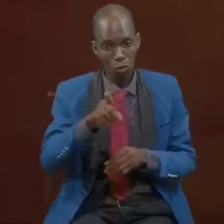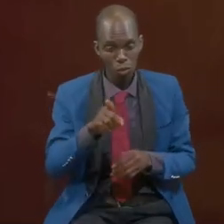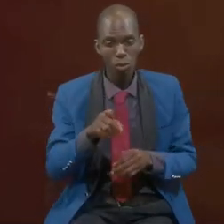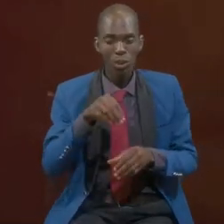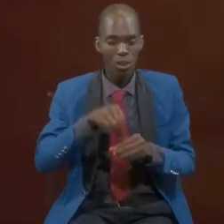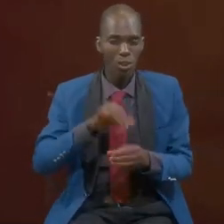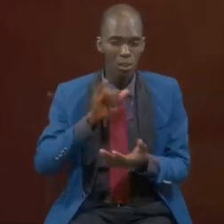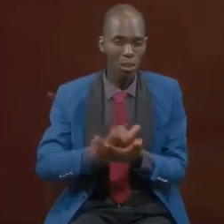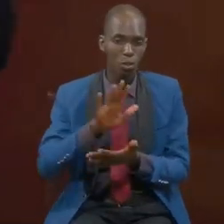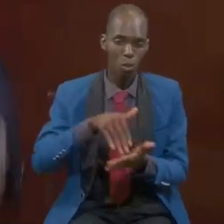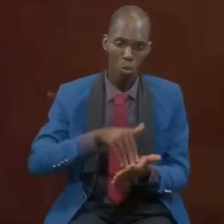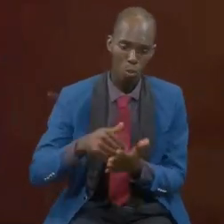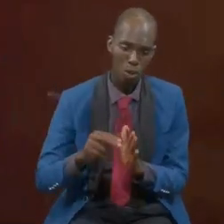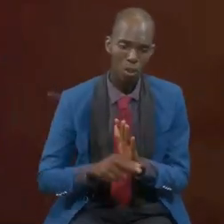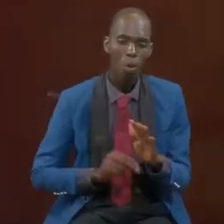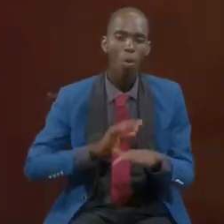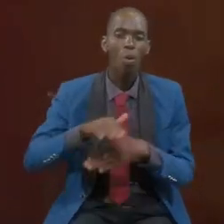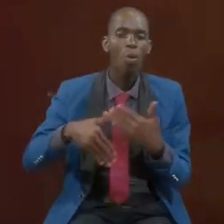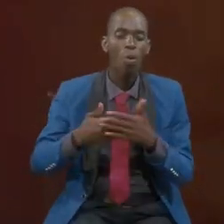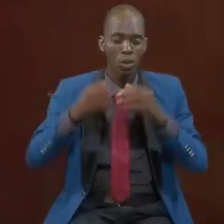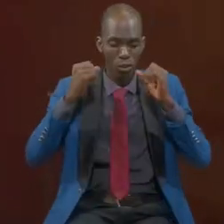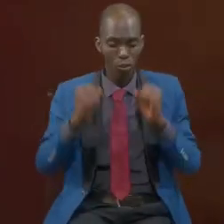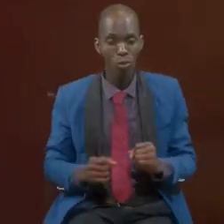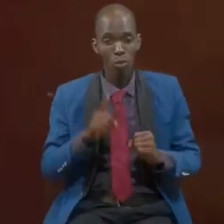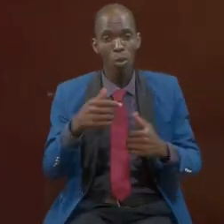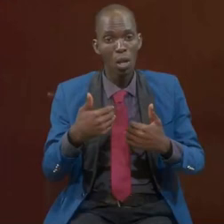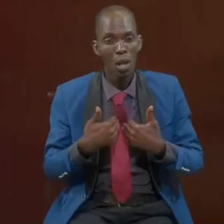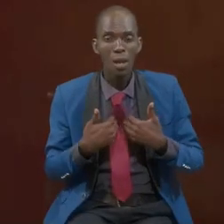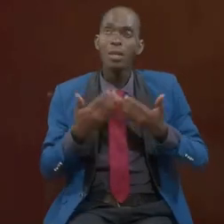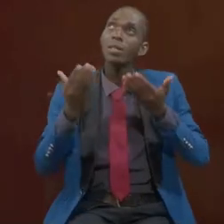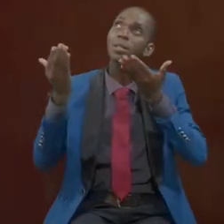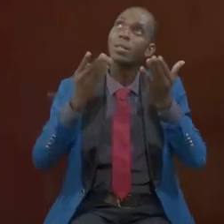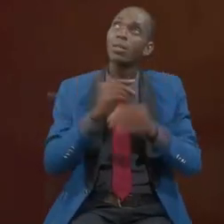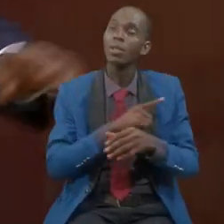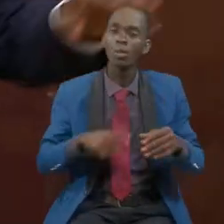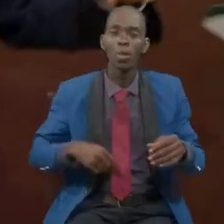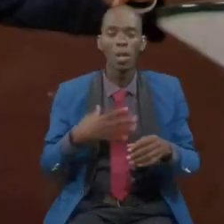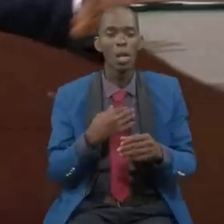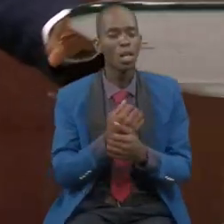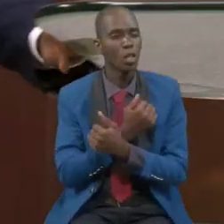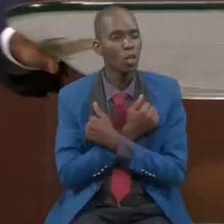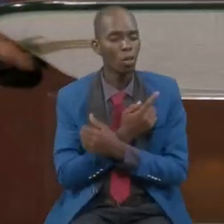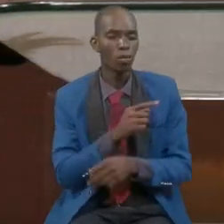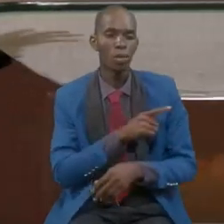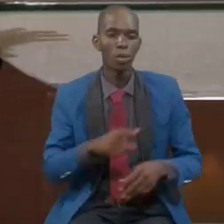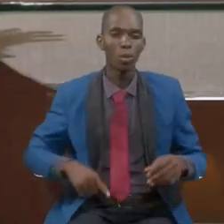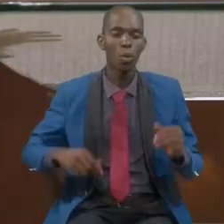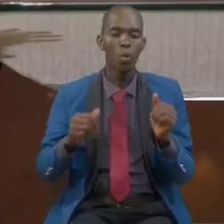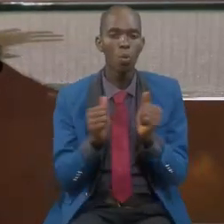La force qui te reste de cette faiblesse-là, toute la force que tu as, c'est le Seigneur,